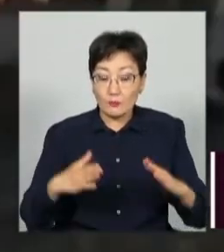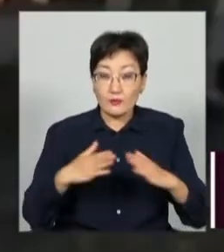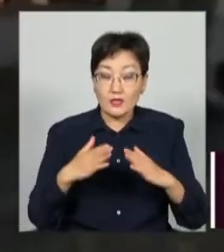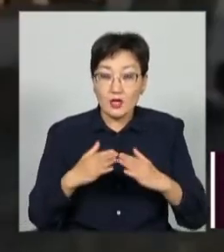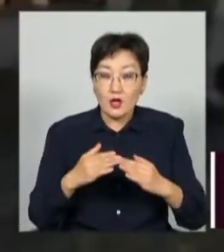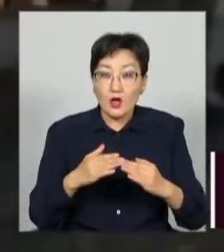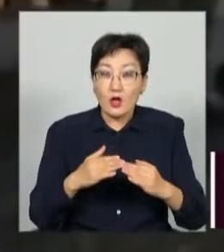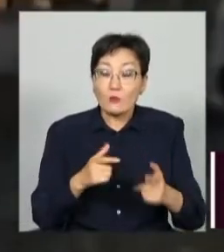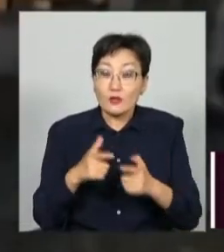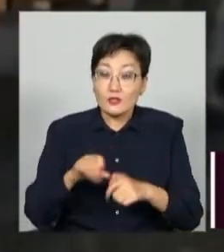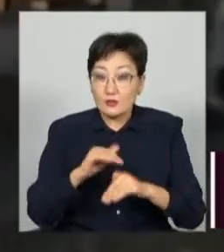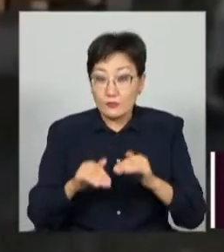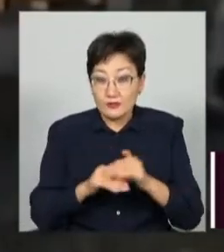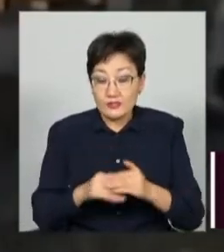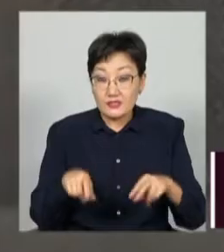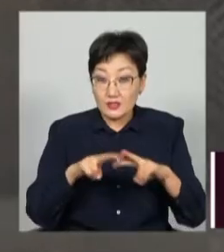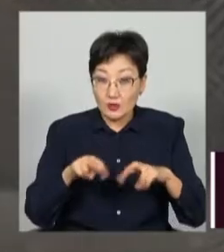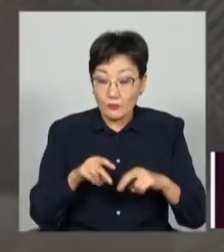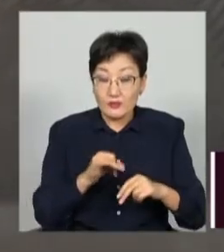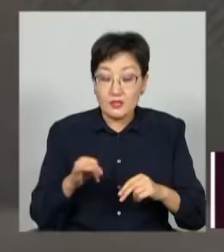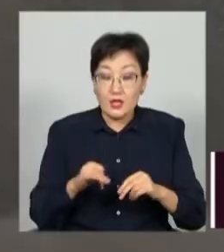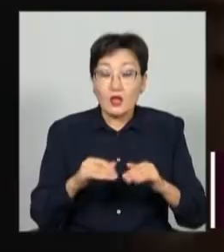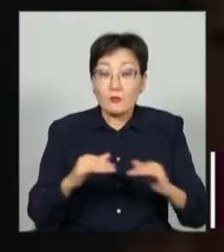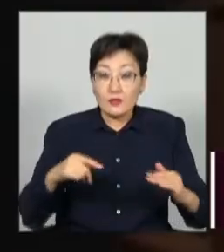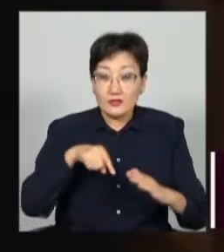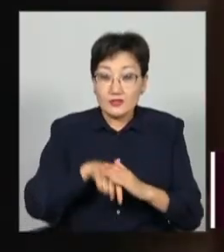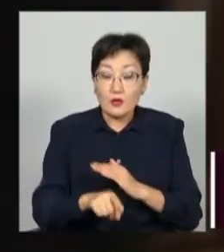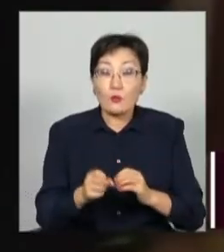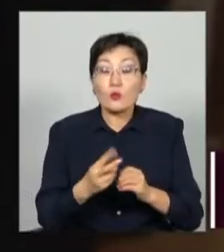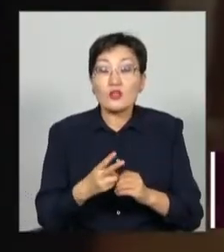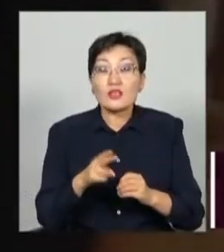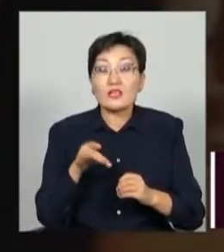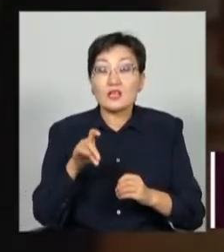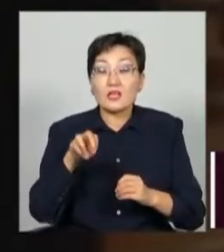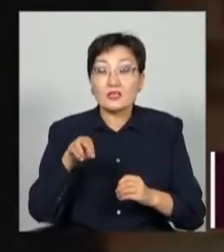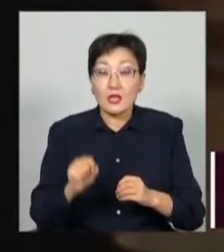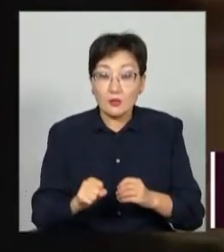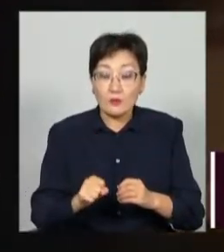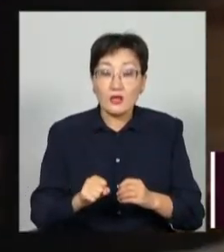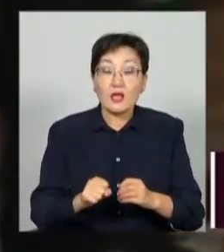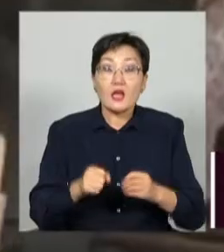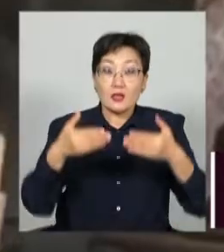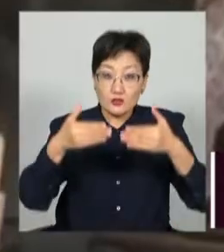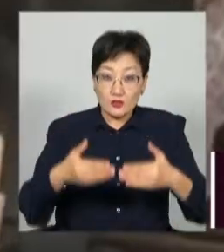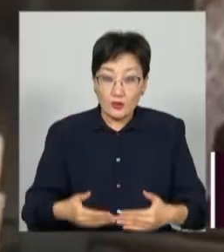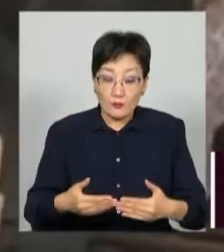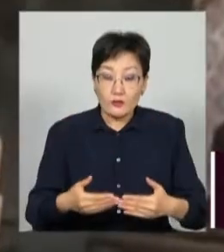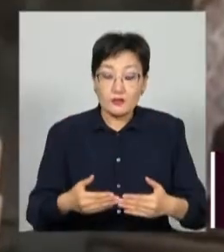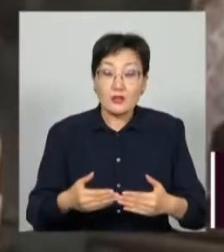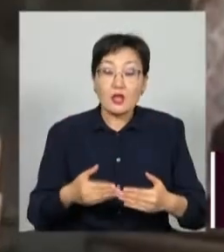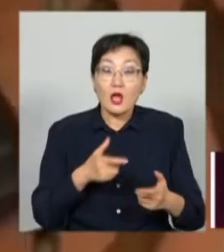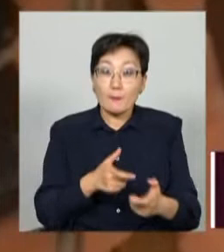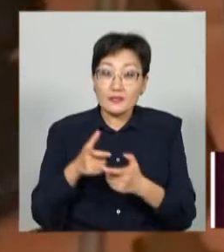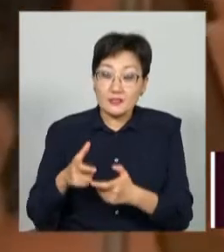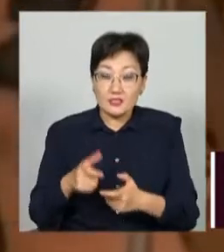жасырып келген. Тәртіп сақшылары тексеру барысында еден астынан 12 граната, дулығалар мен қалқаншалар, тегі соңғылы мылтықтар